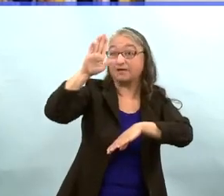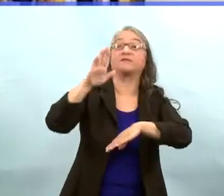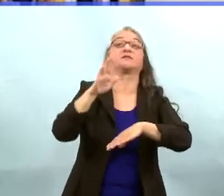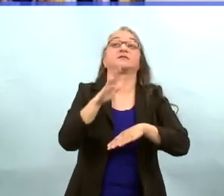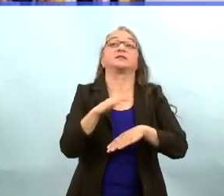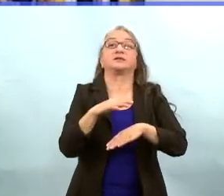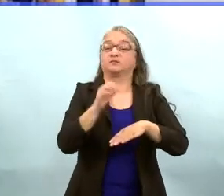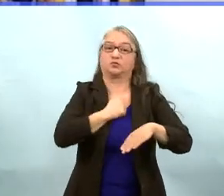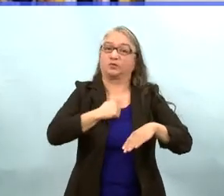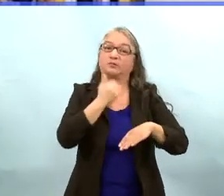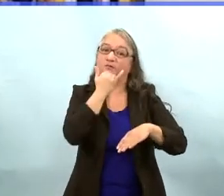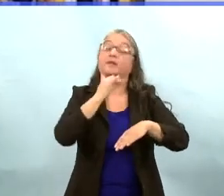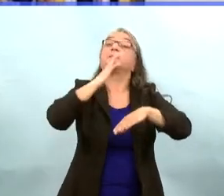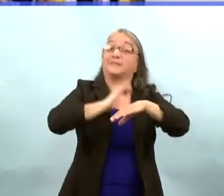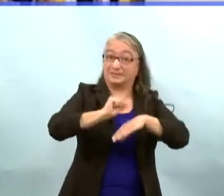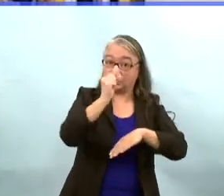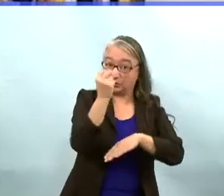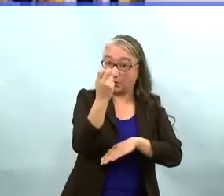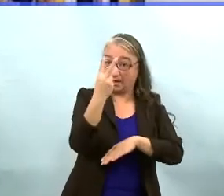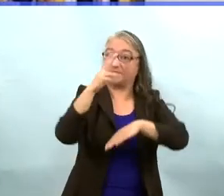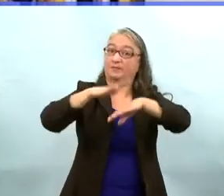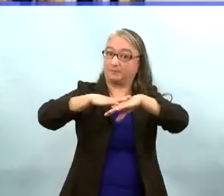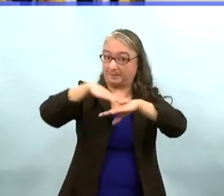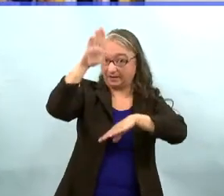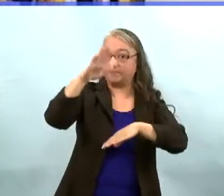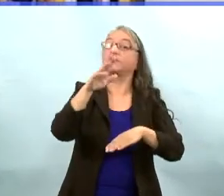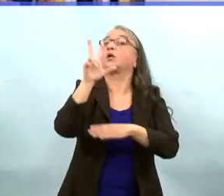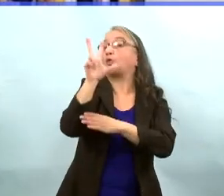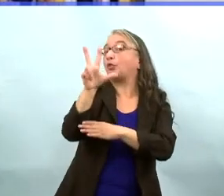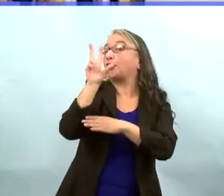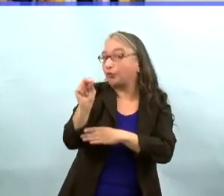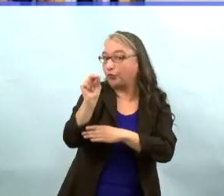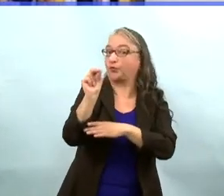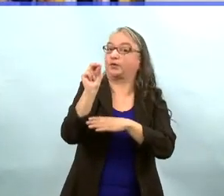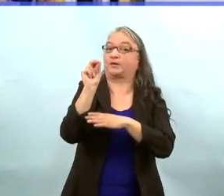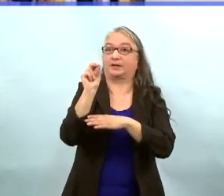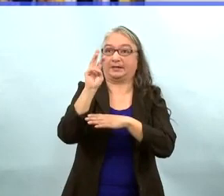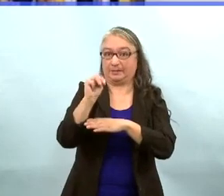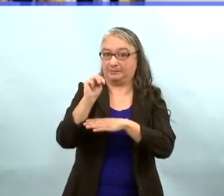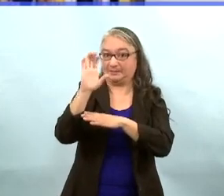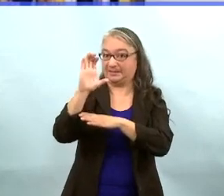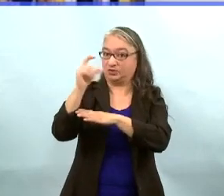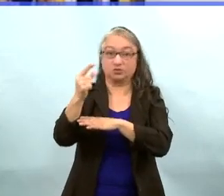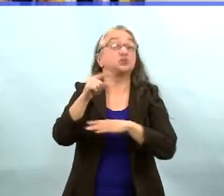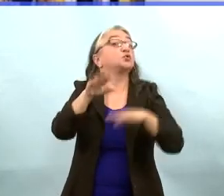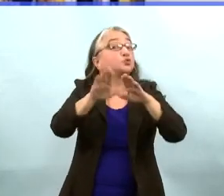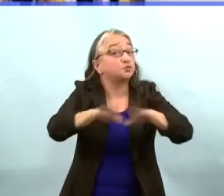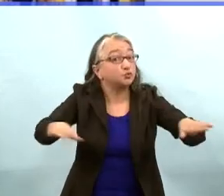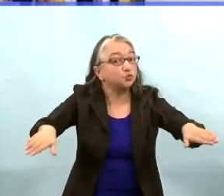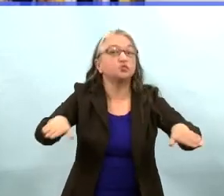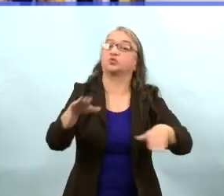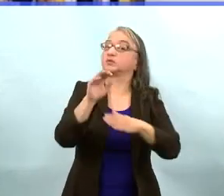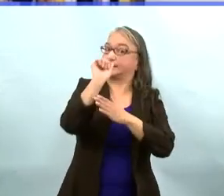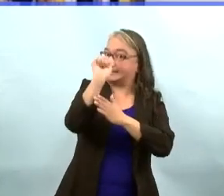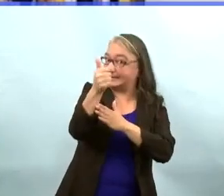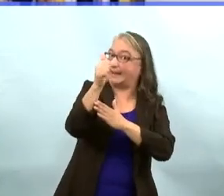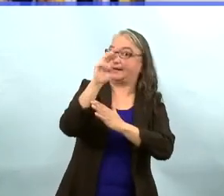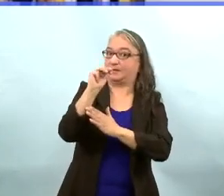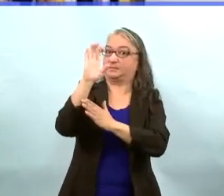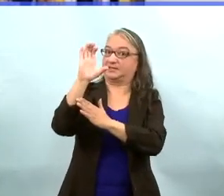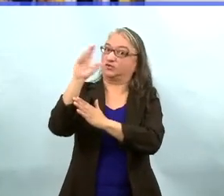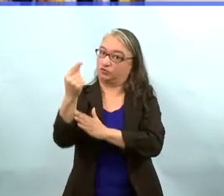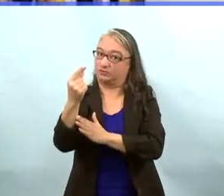Alors, la collecte des données scientifiques se poursuit. Santé Canada a nécessité ou a exigé que Pfizer continue à fournir